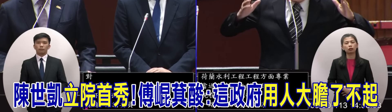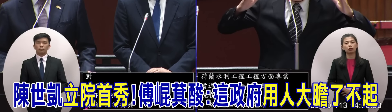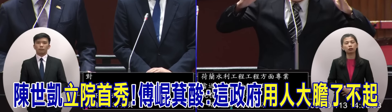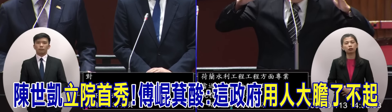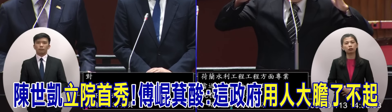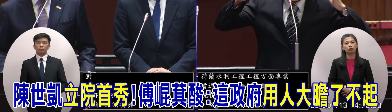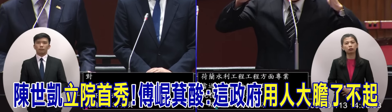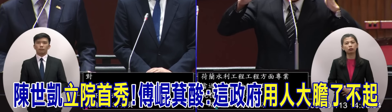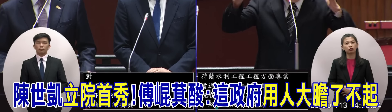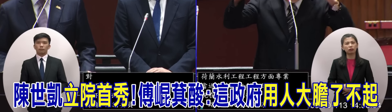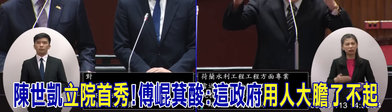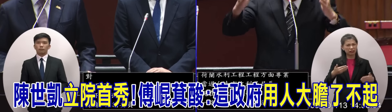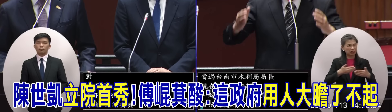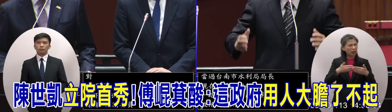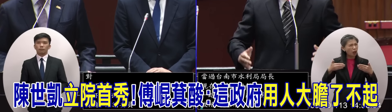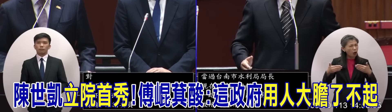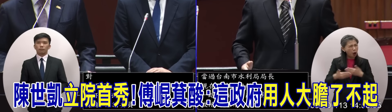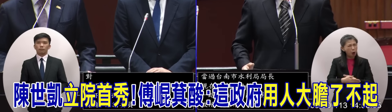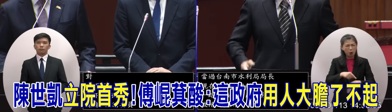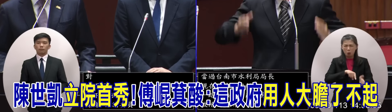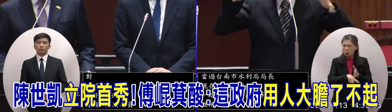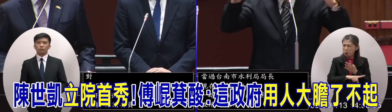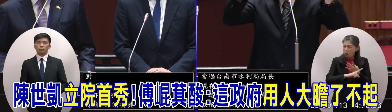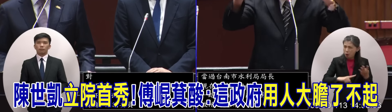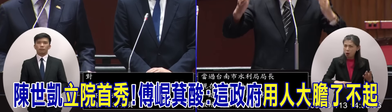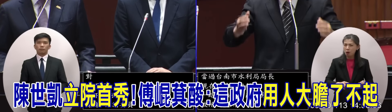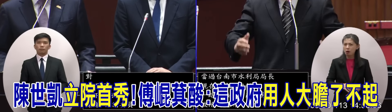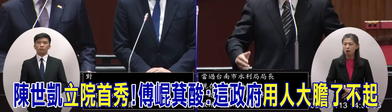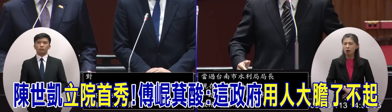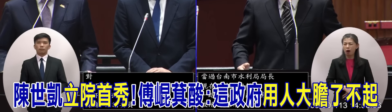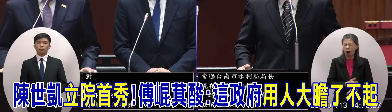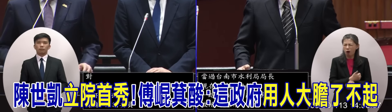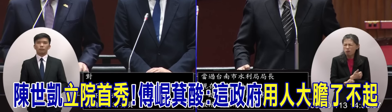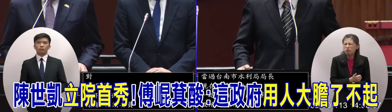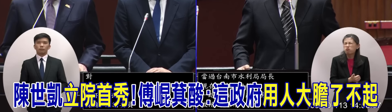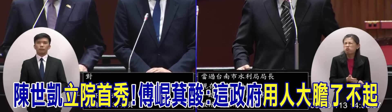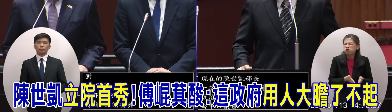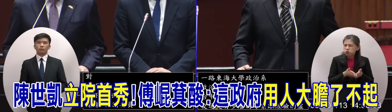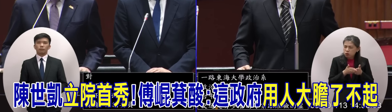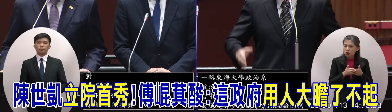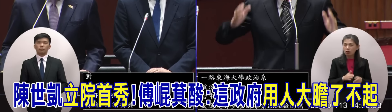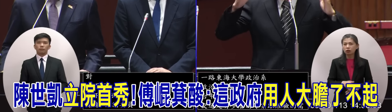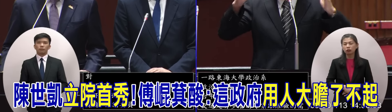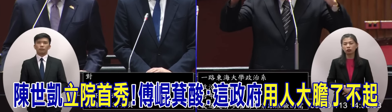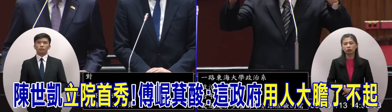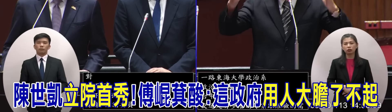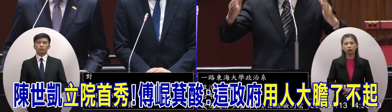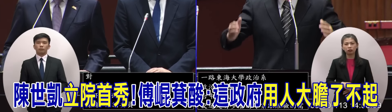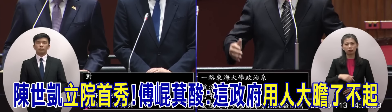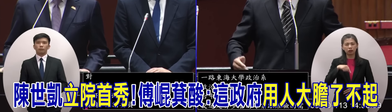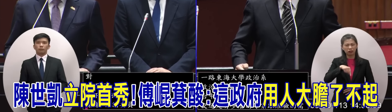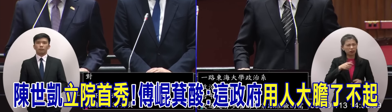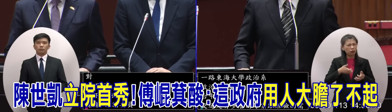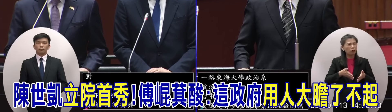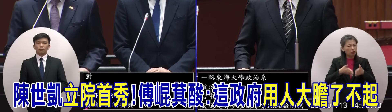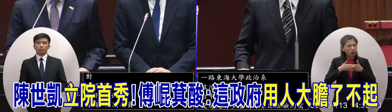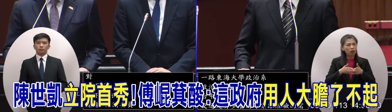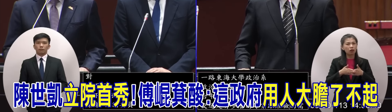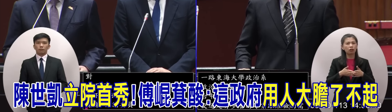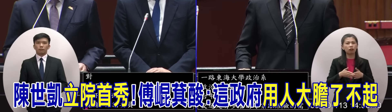交通是有多么的专业跟经验的需要，我们国家多么重要的一个部会，